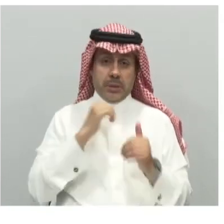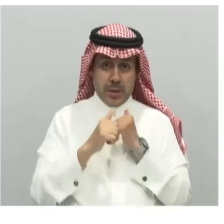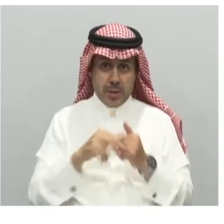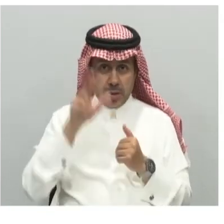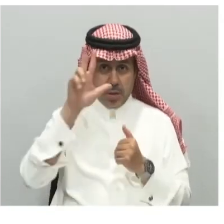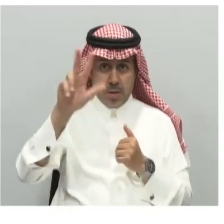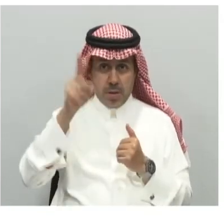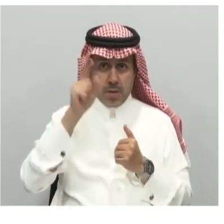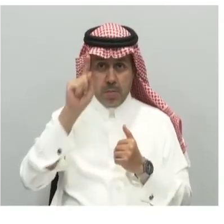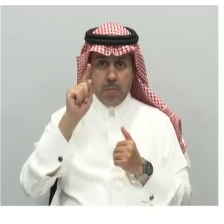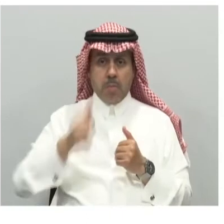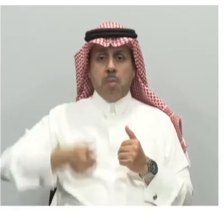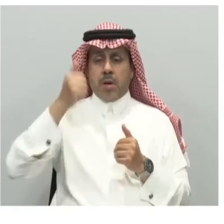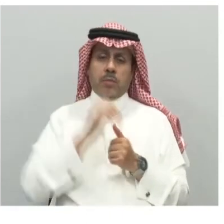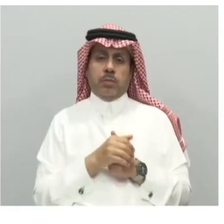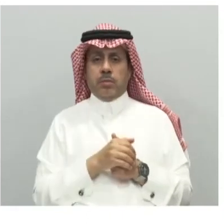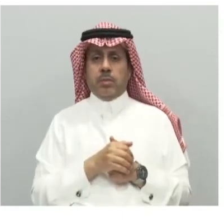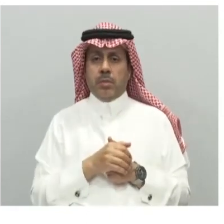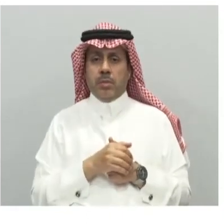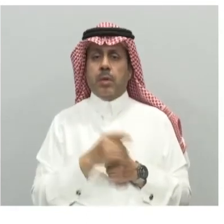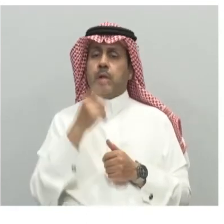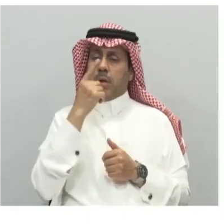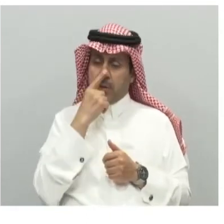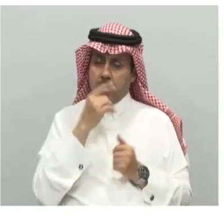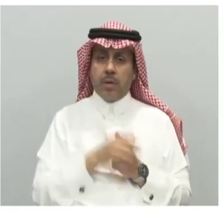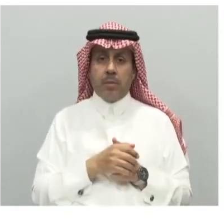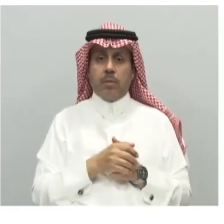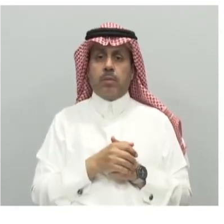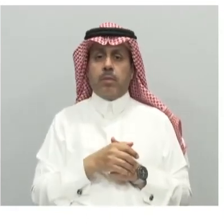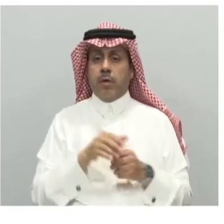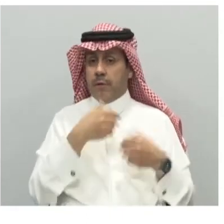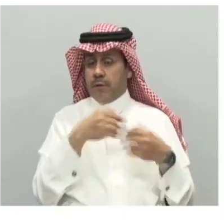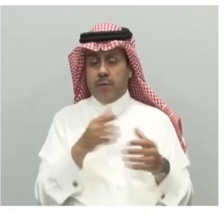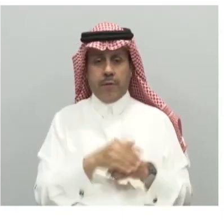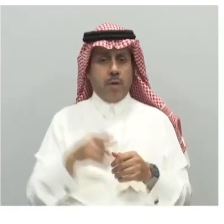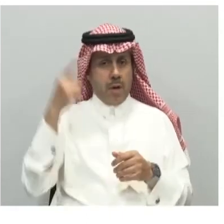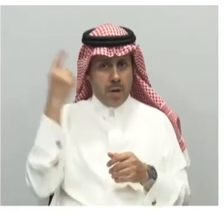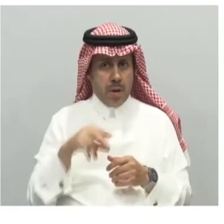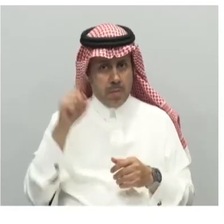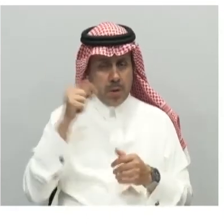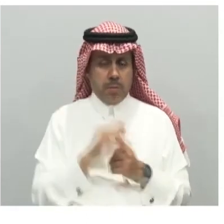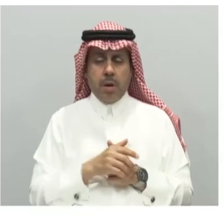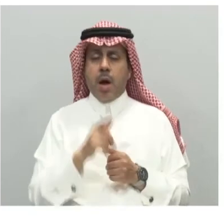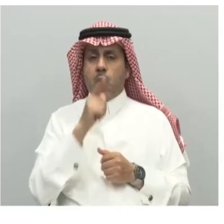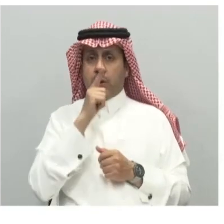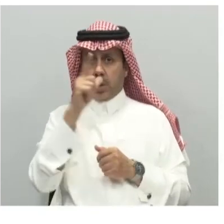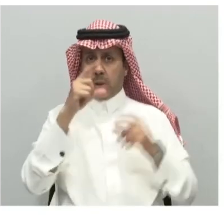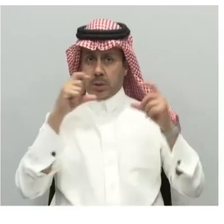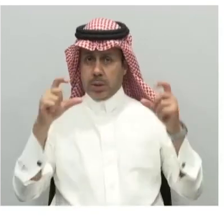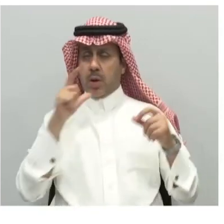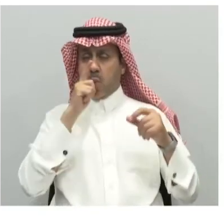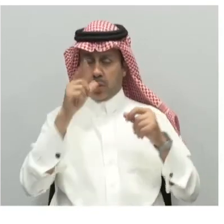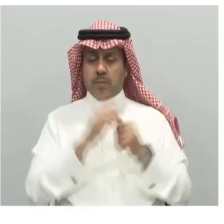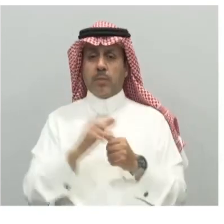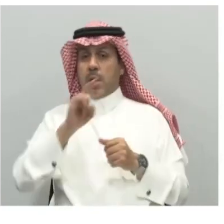ولكن خالدا رضي بذلك لماذا لاجل القرض وقد دل على ذلك قوله صلى الله عليه وسلم